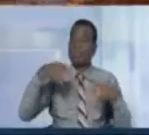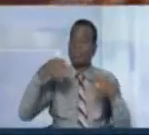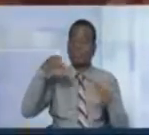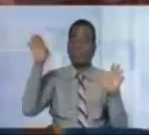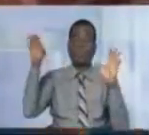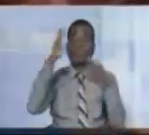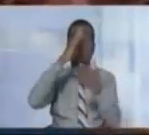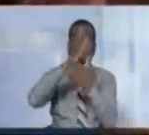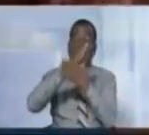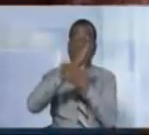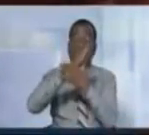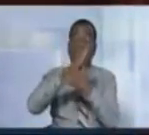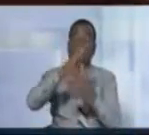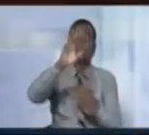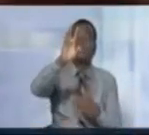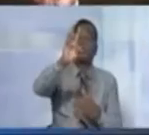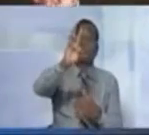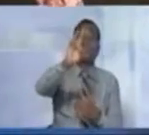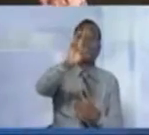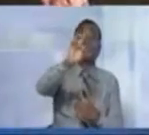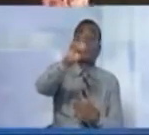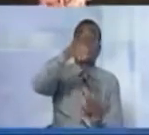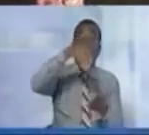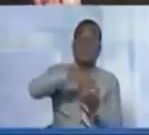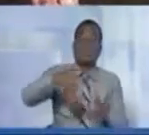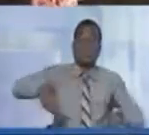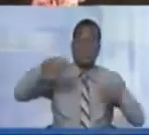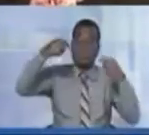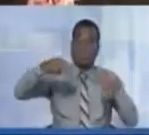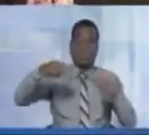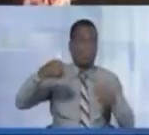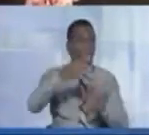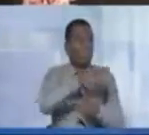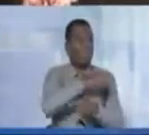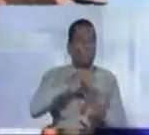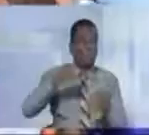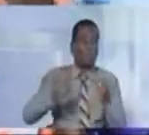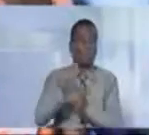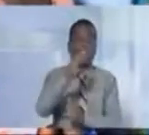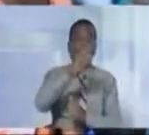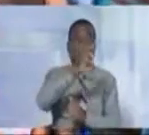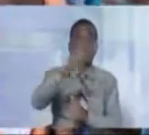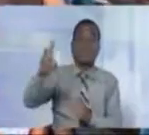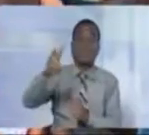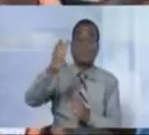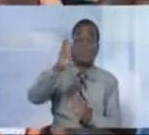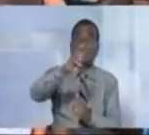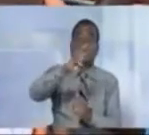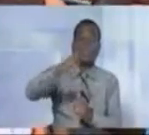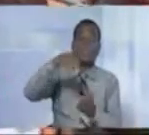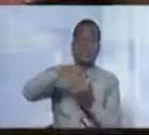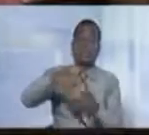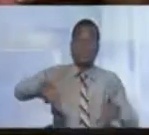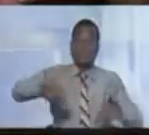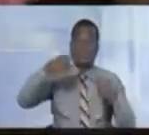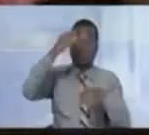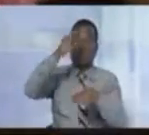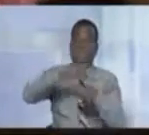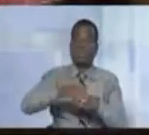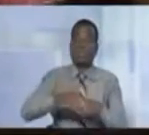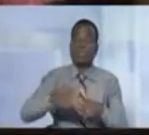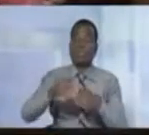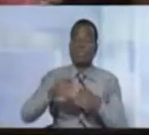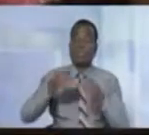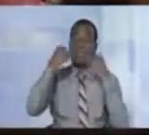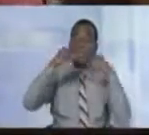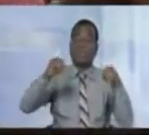limité à environ 70000 tonnes les besoins du pays s'élèvent à plus de 262000 tonnes selon les données